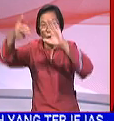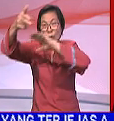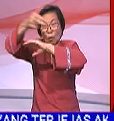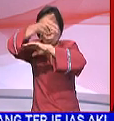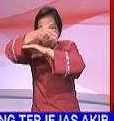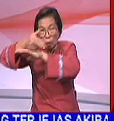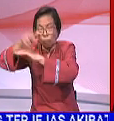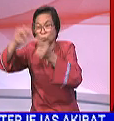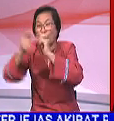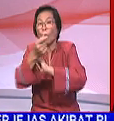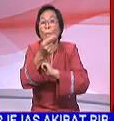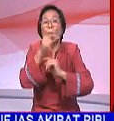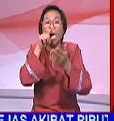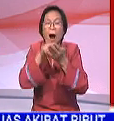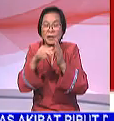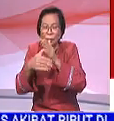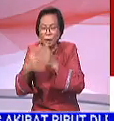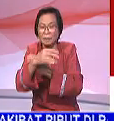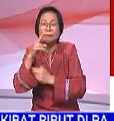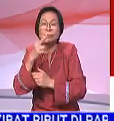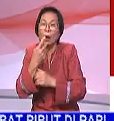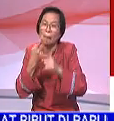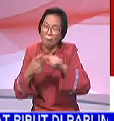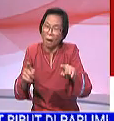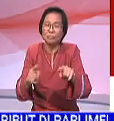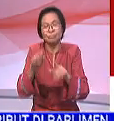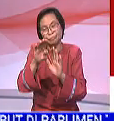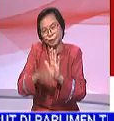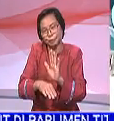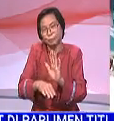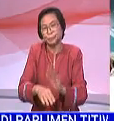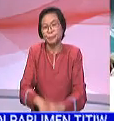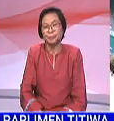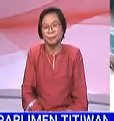berlakunya perubahan harga ayam, ikan serta sayuran namun masih berpatutan.